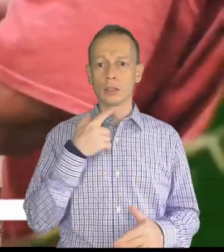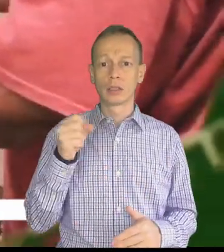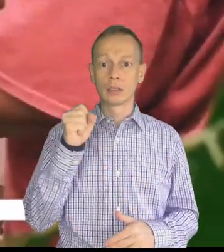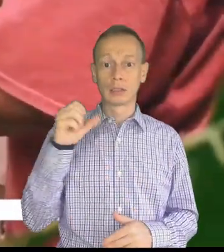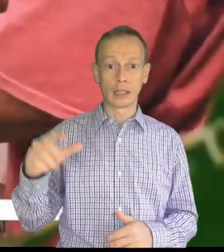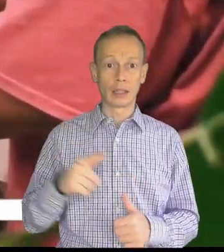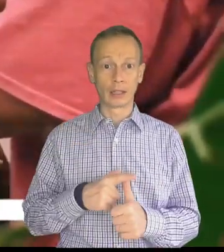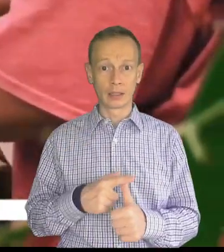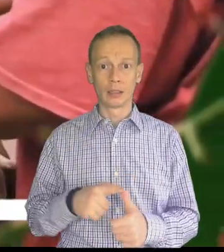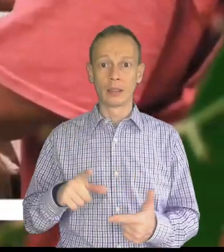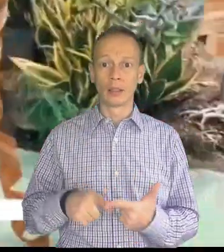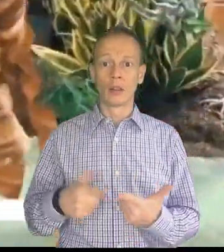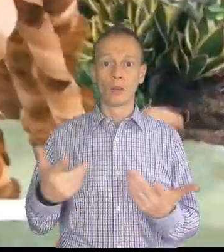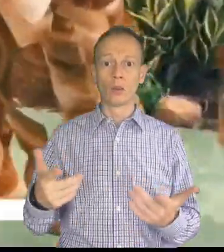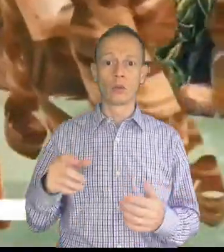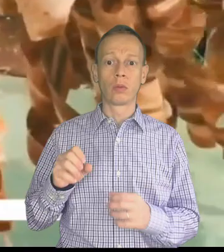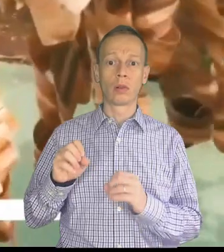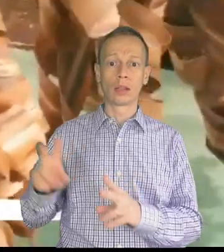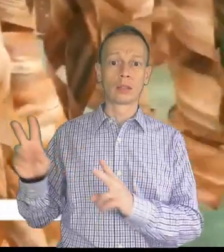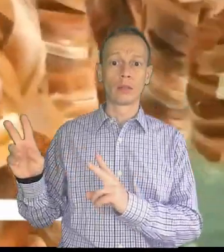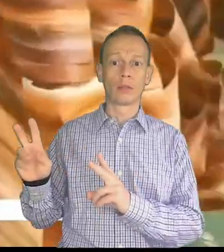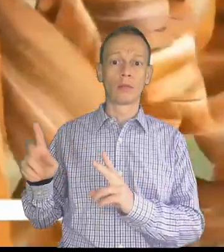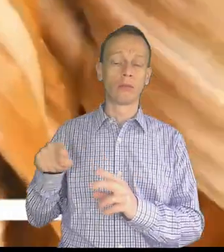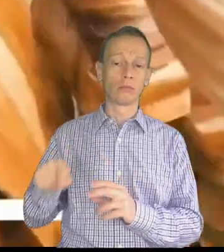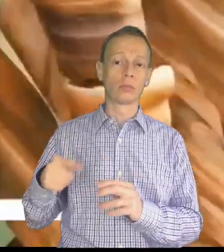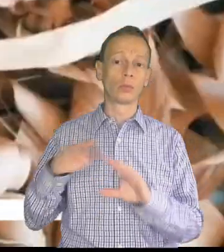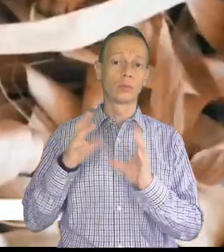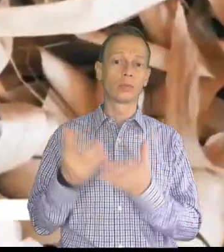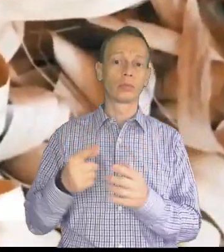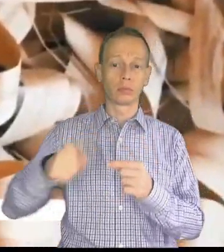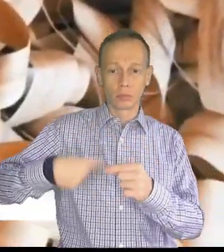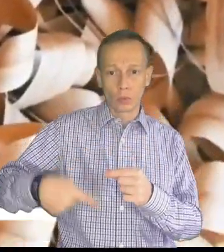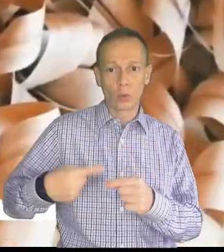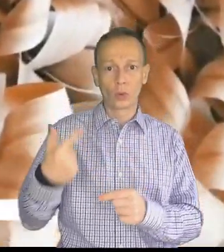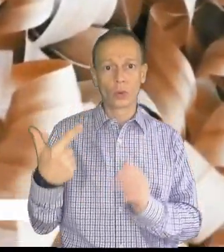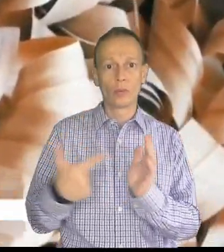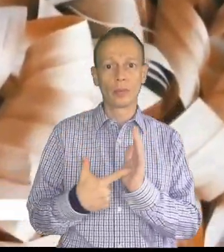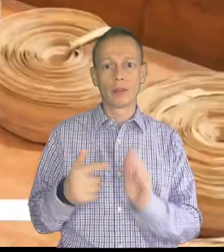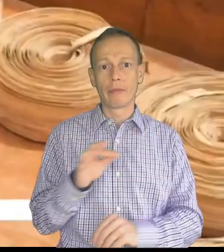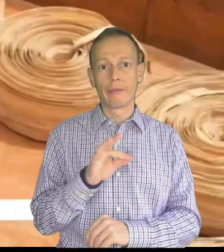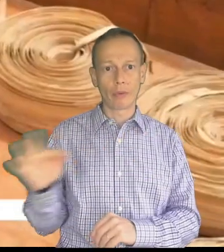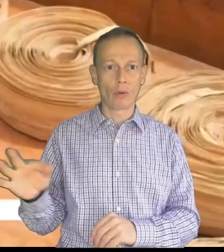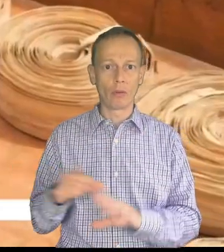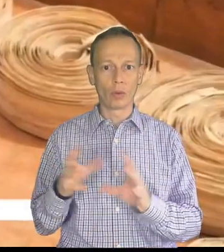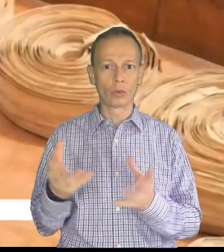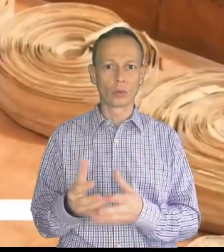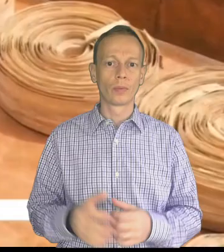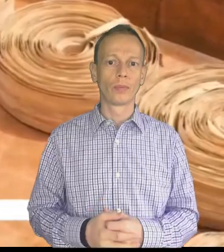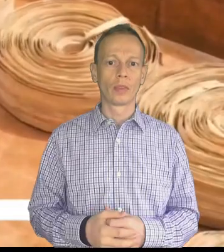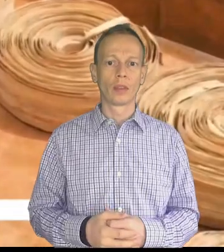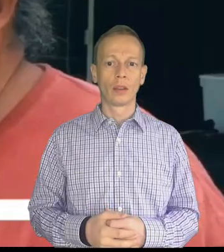deux techniques, la méthode du pe'ore séché et celle du pe'ore tunu, qu'elle vend à 2000 francs le